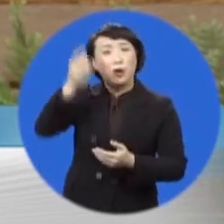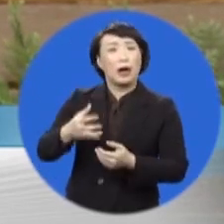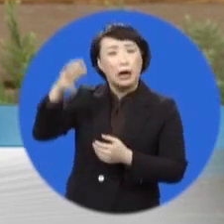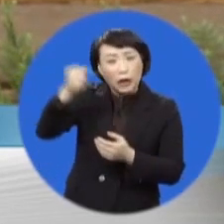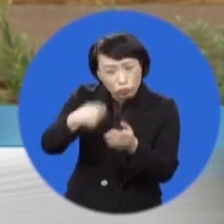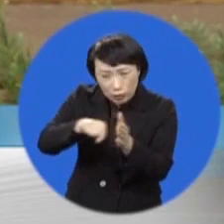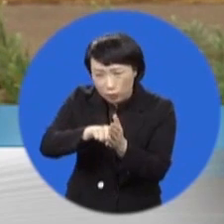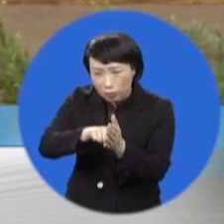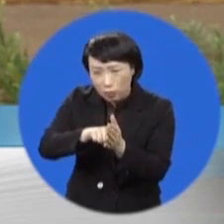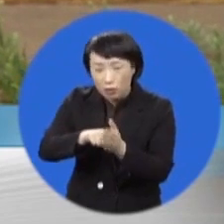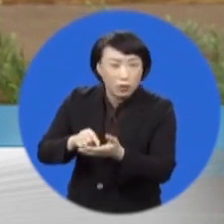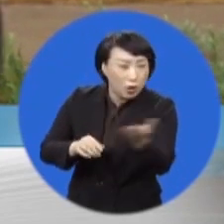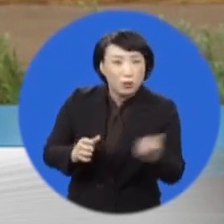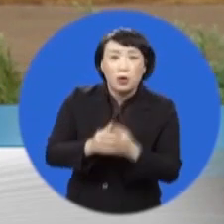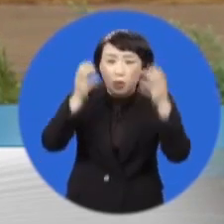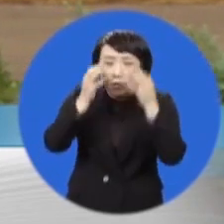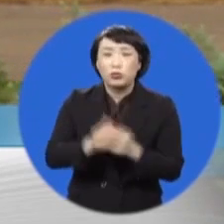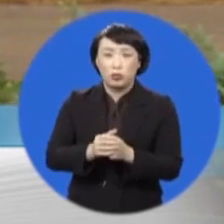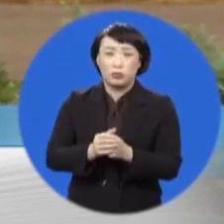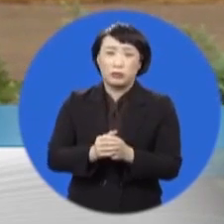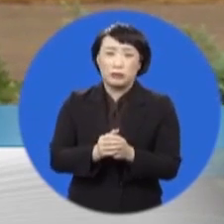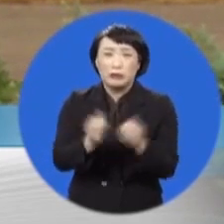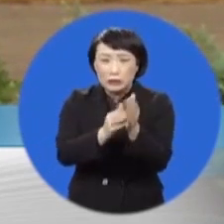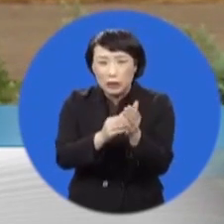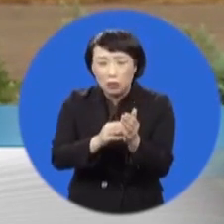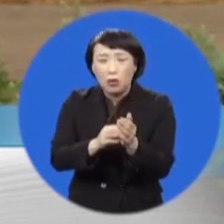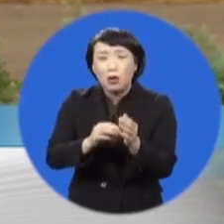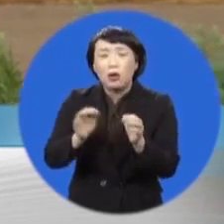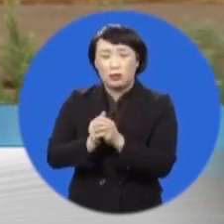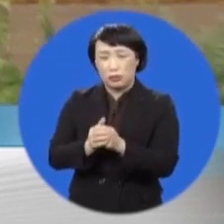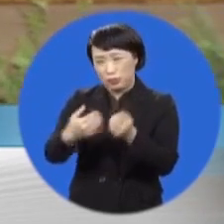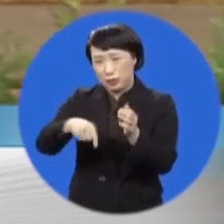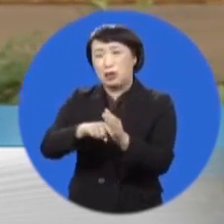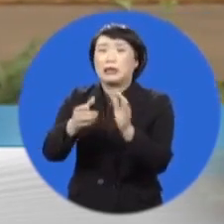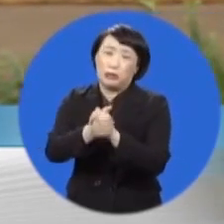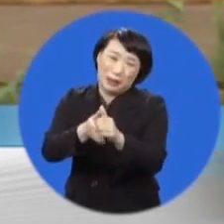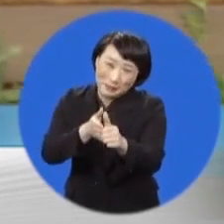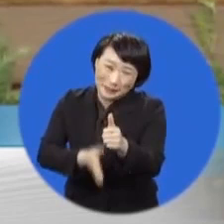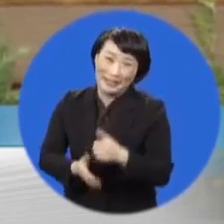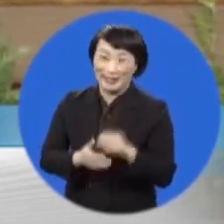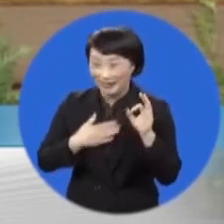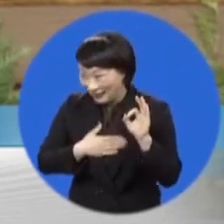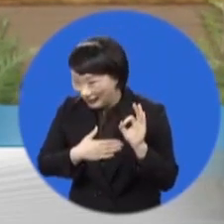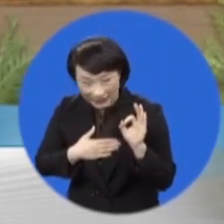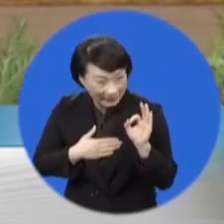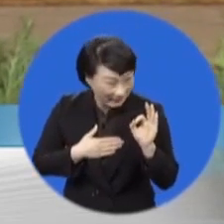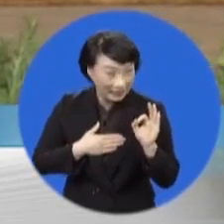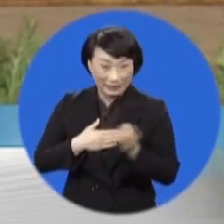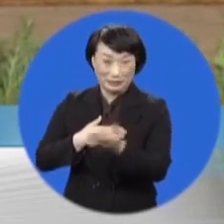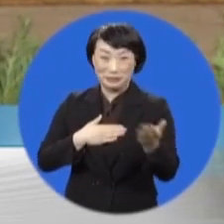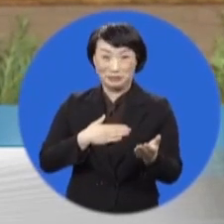구요 당신이 고통 을 면치 위해서 기도 알아 그 말이오 아루 들었습니까